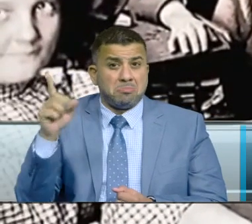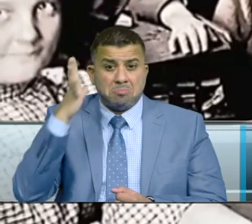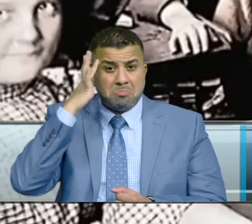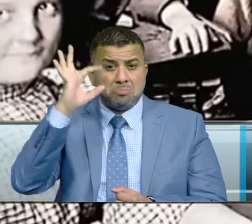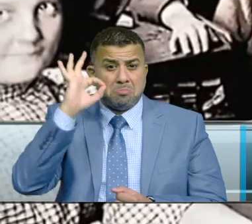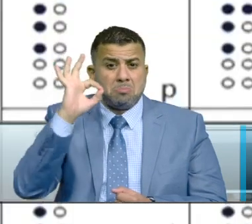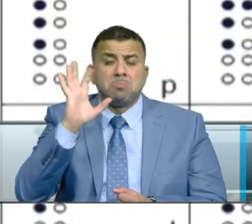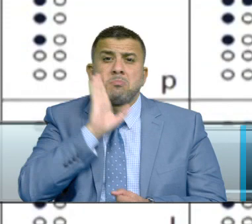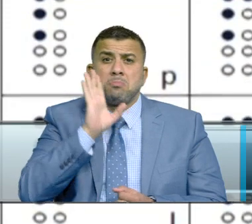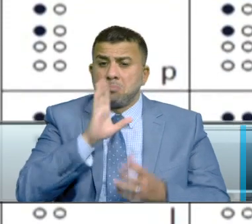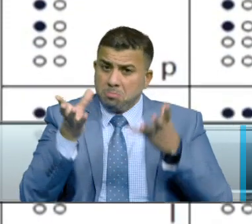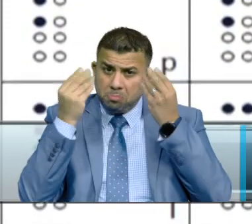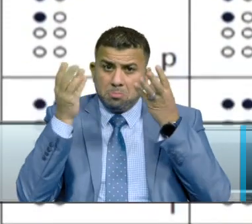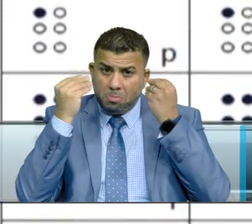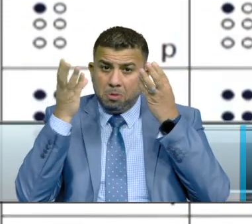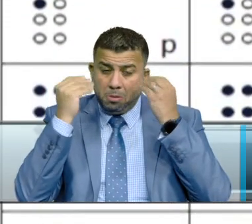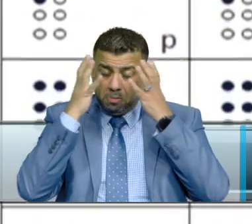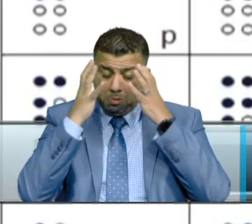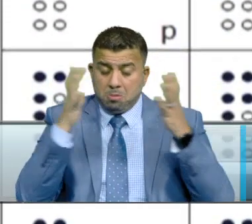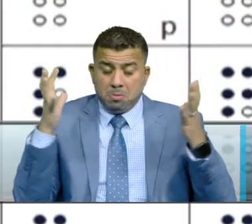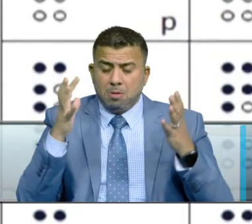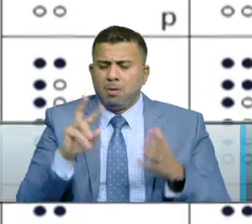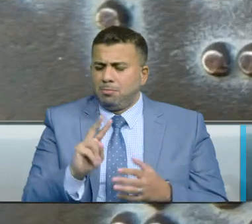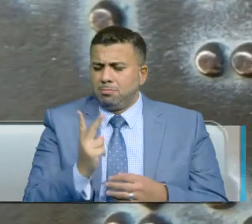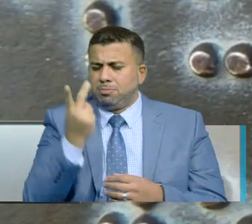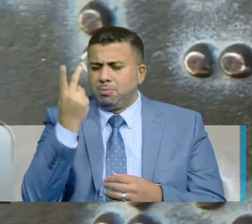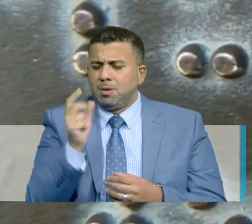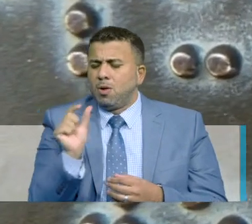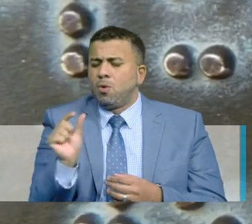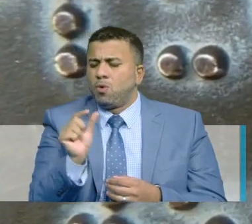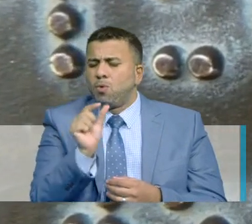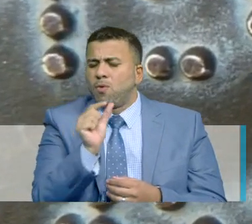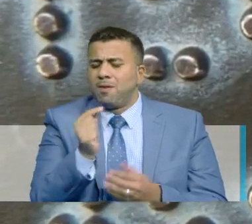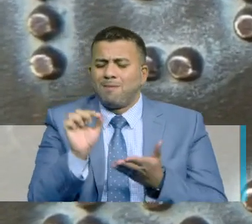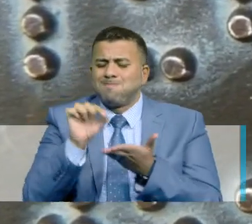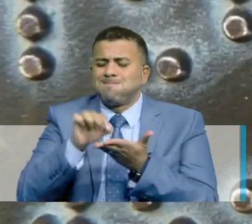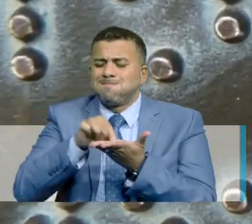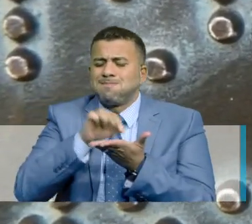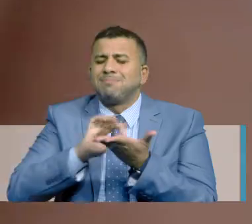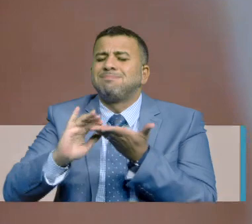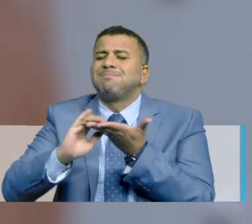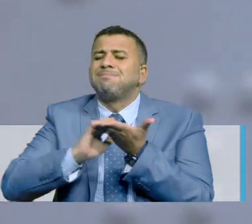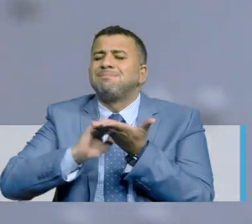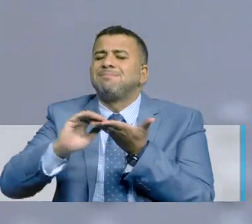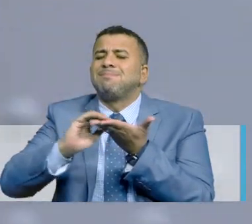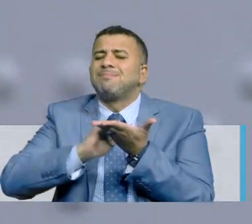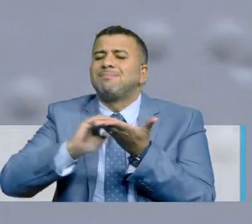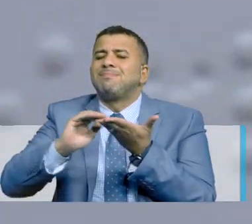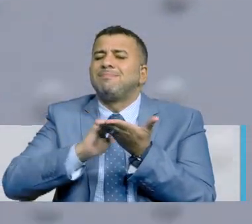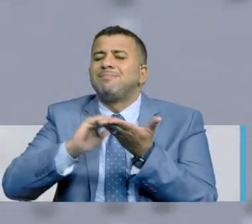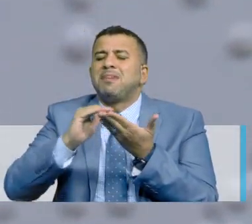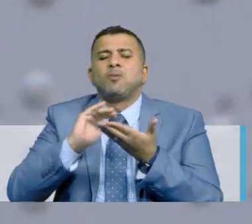وتعلمه الكثير طور الكتابه بطريقه الحروف او الرموز البارزه التي تساعد